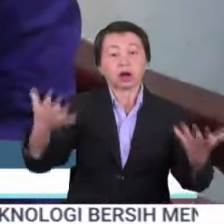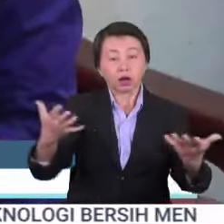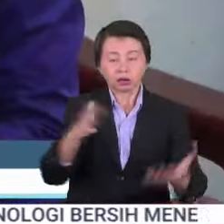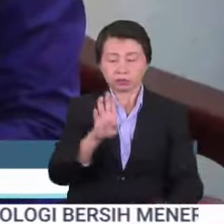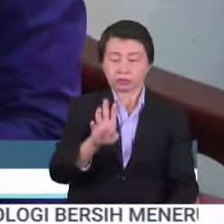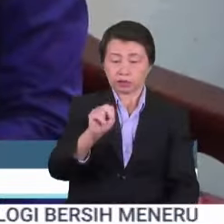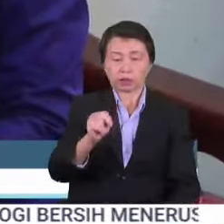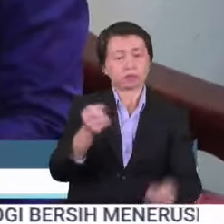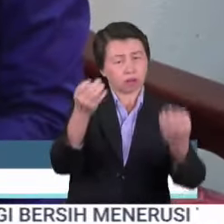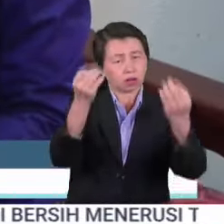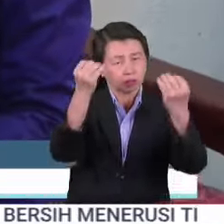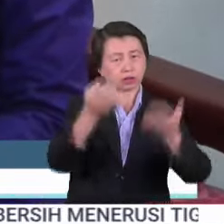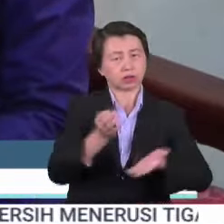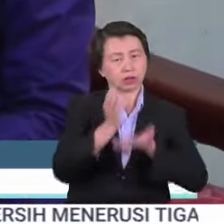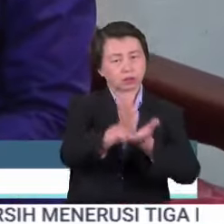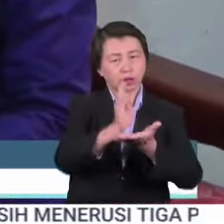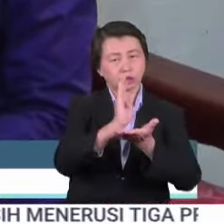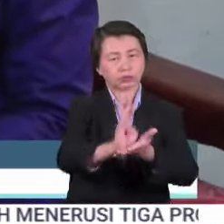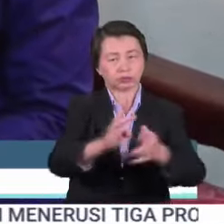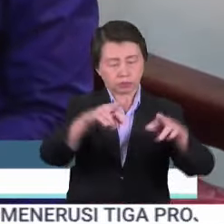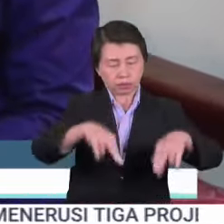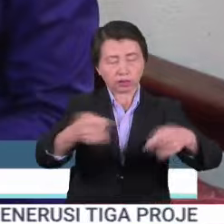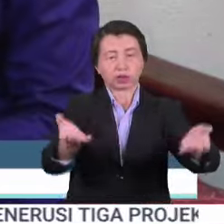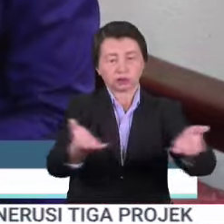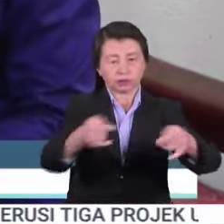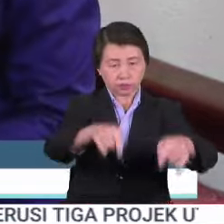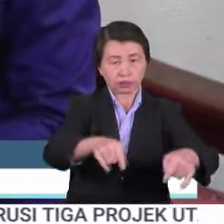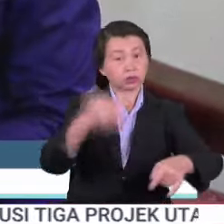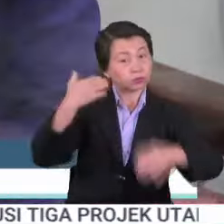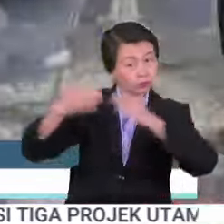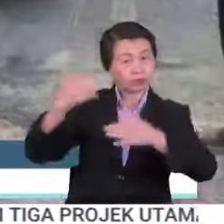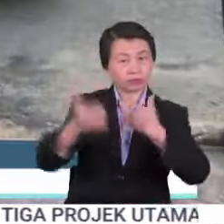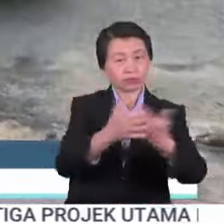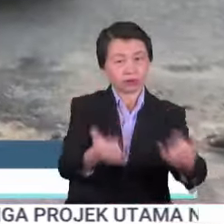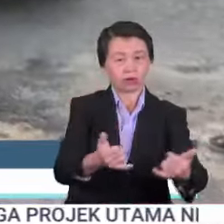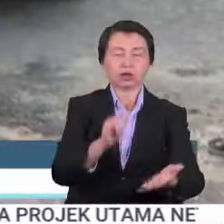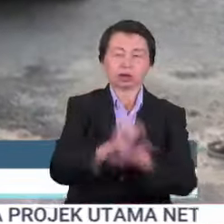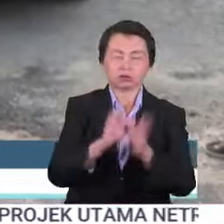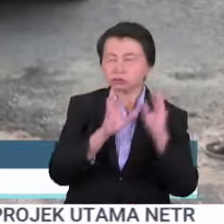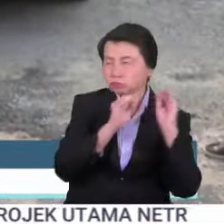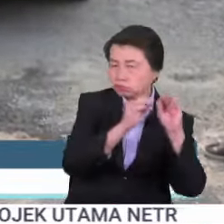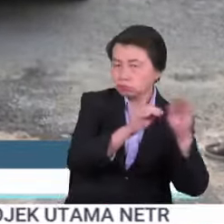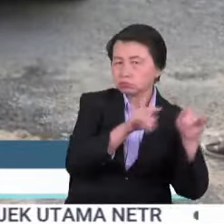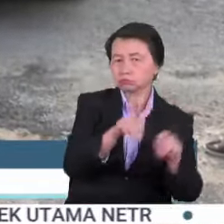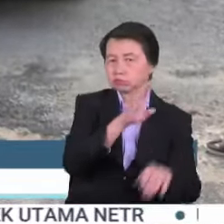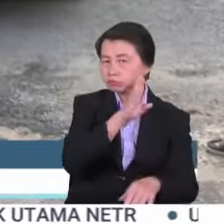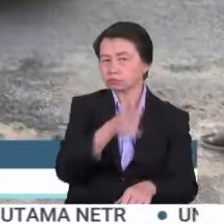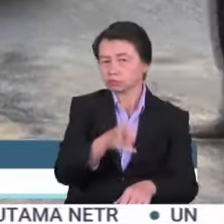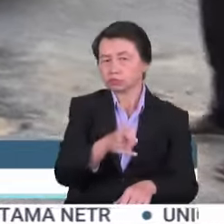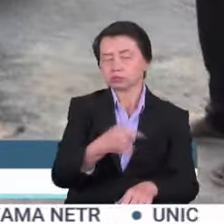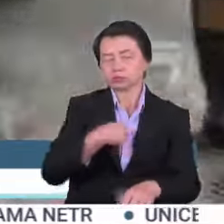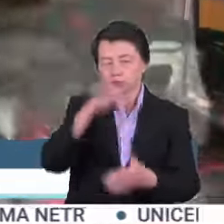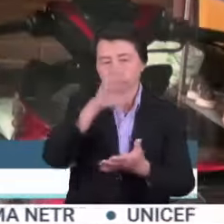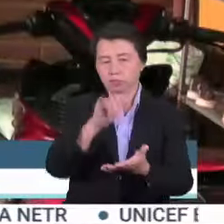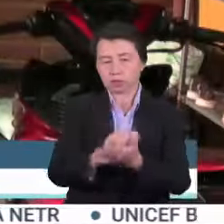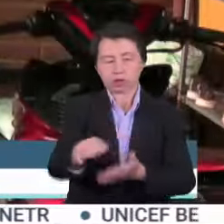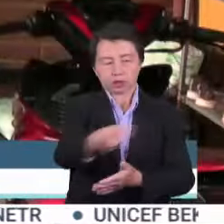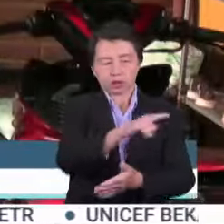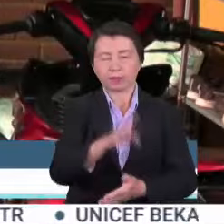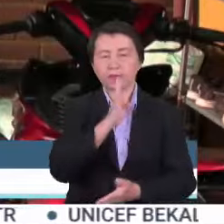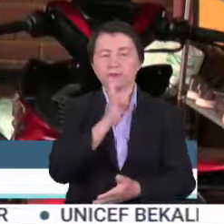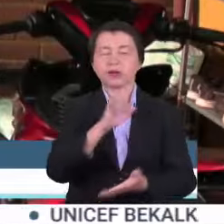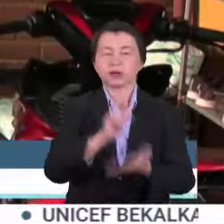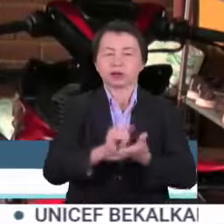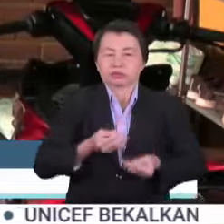Barisan Nasional membantu rakyat kat sini kan. Itu antara yang diperkatakanlah kan, dan kita yakin apa yang dikatakan tu